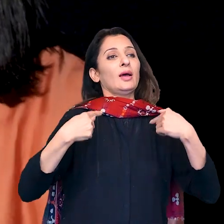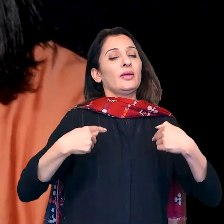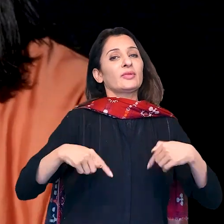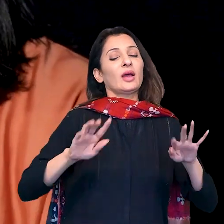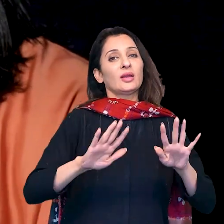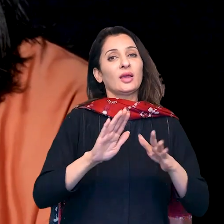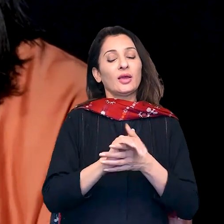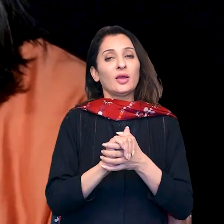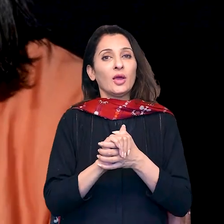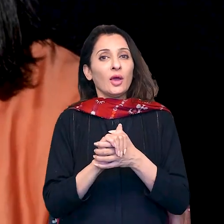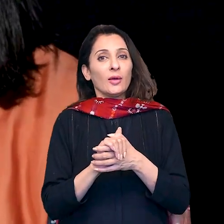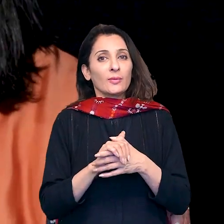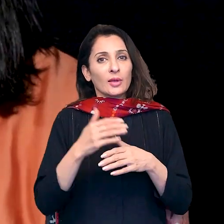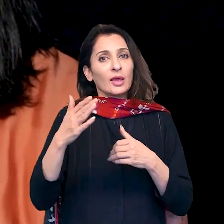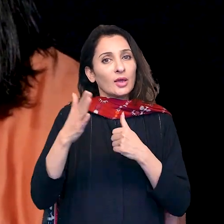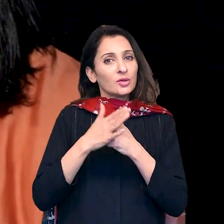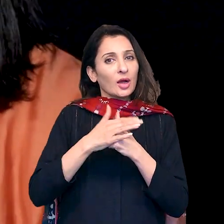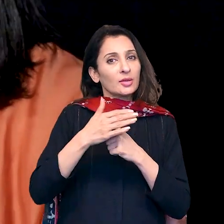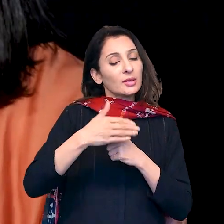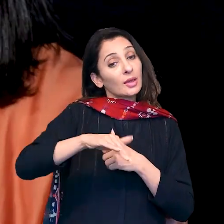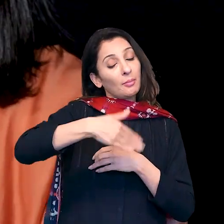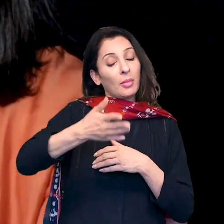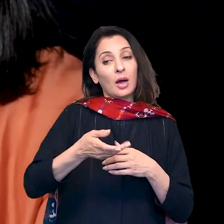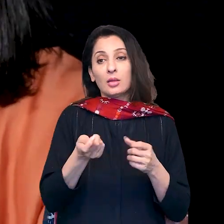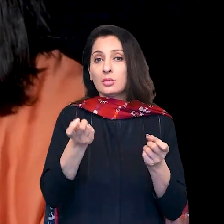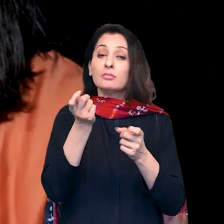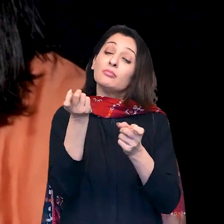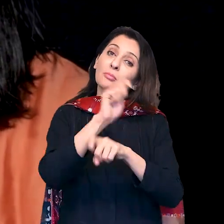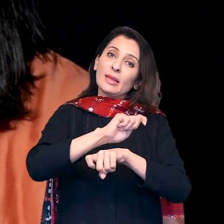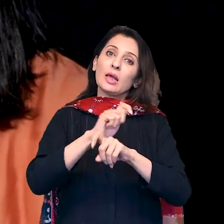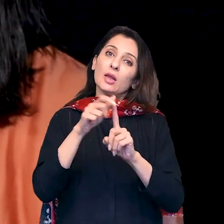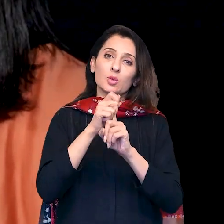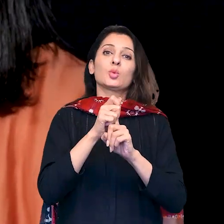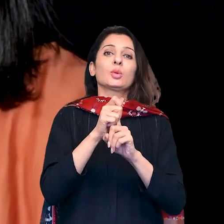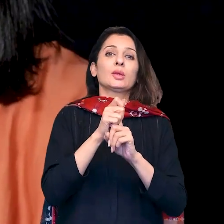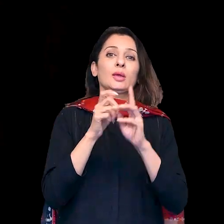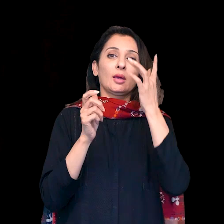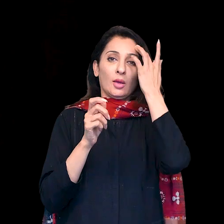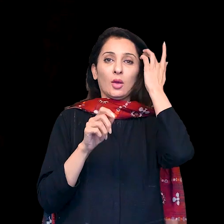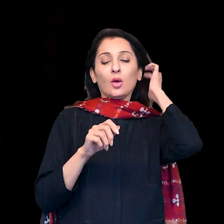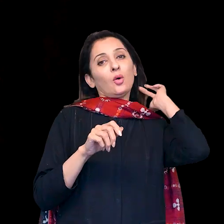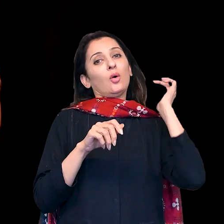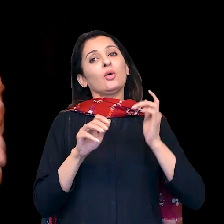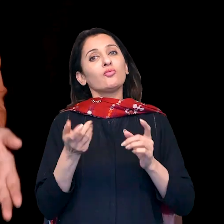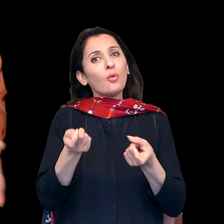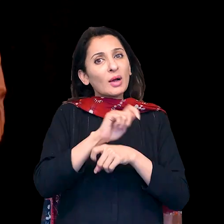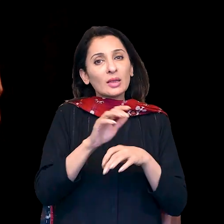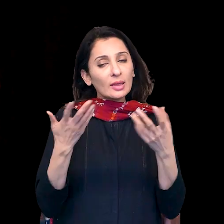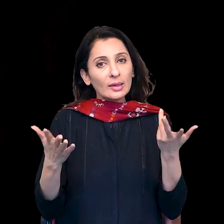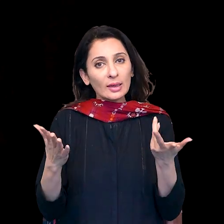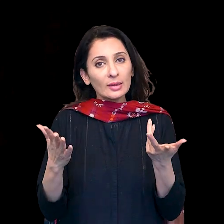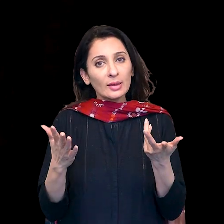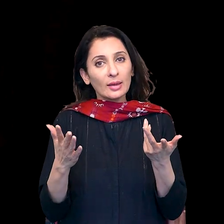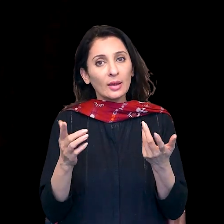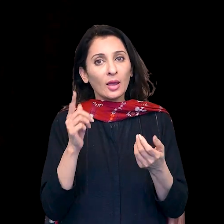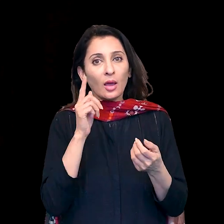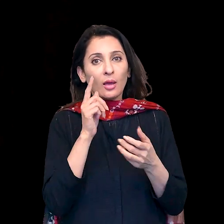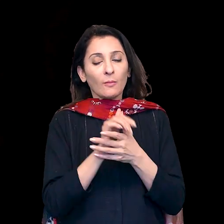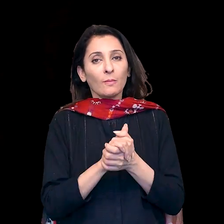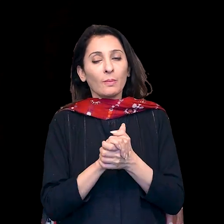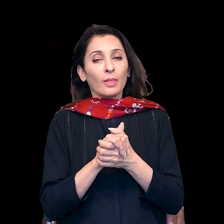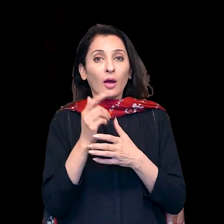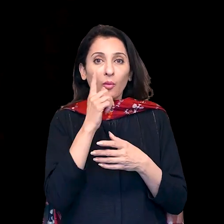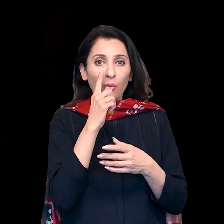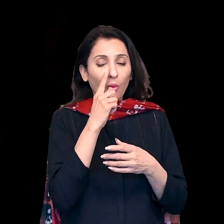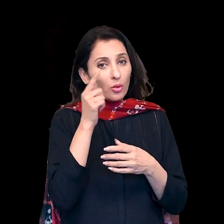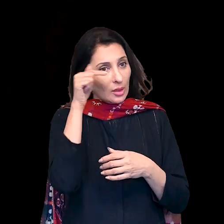शादी के बाद ये ऐसा नहीं होगा, ये सब बदल जाएगा. और वो नहीं अक्सर बदलता. And sometimes men are also told this about women कि अगर वो